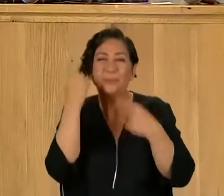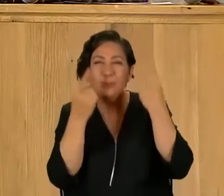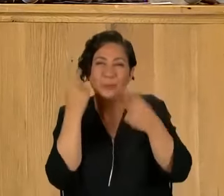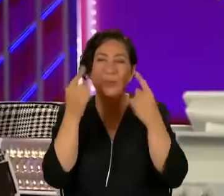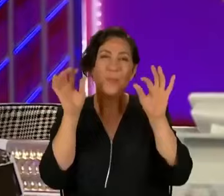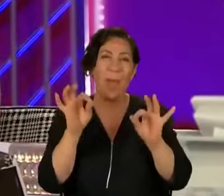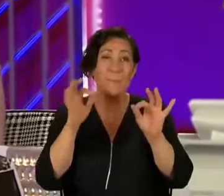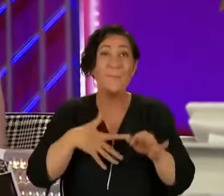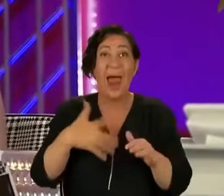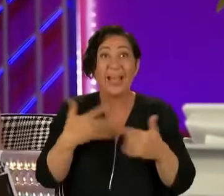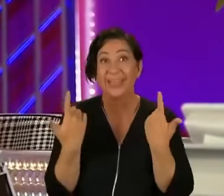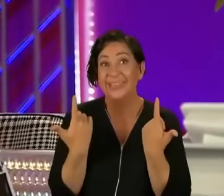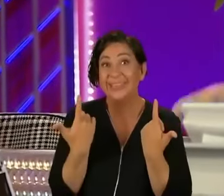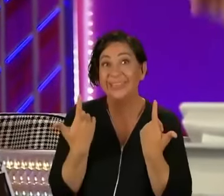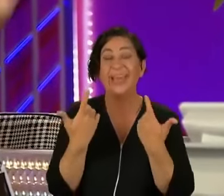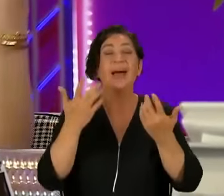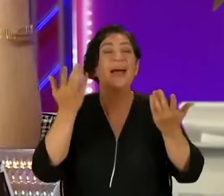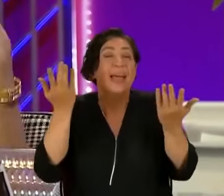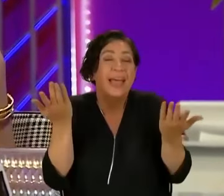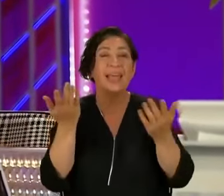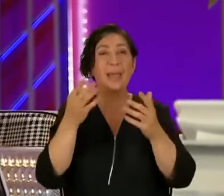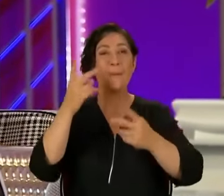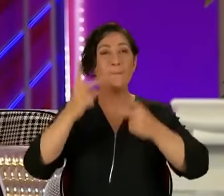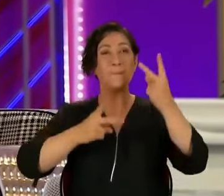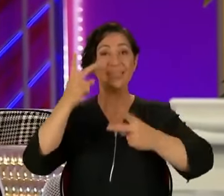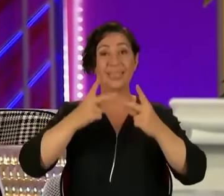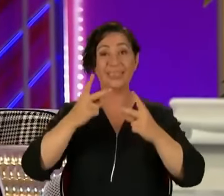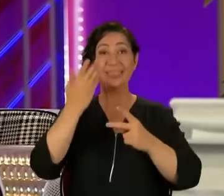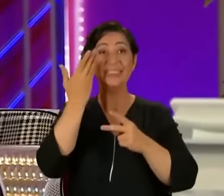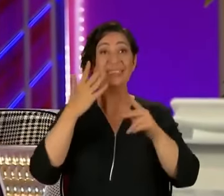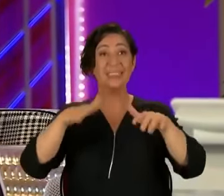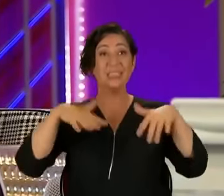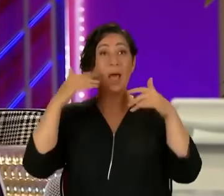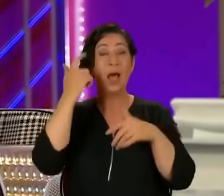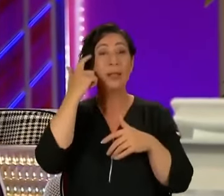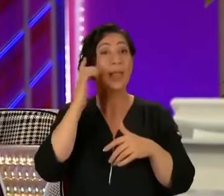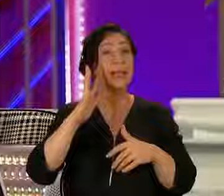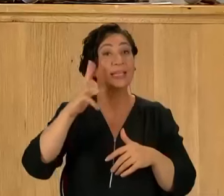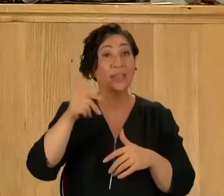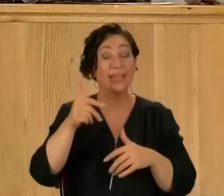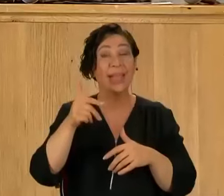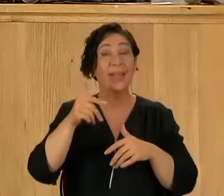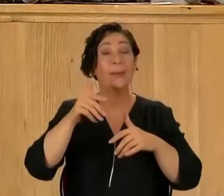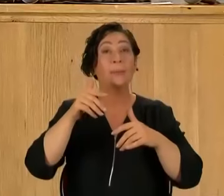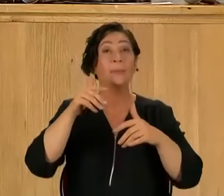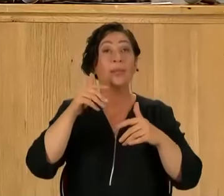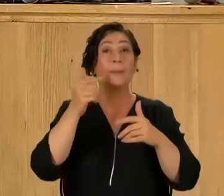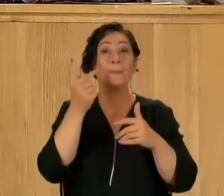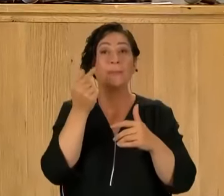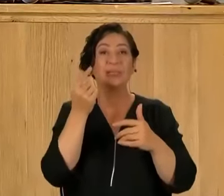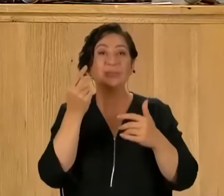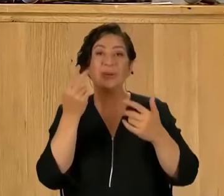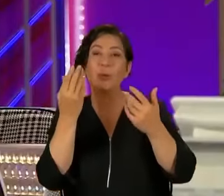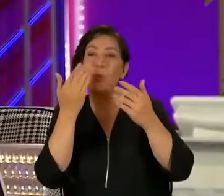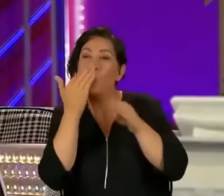diye böyle merakla bekliyordum hani. Çünkü bazen de seyircinin aslında aklından geçenleri ve biraz uygunsuz